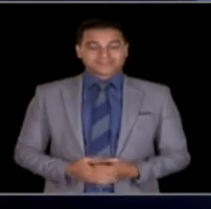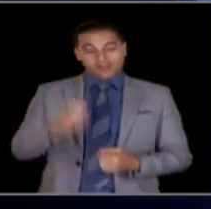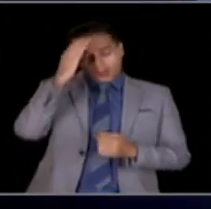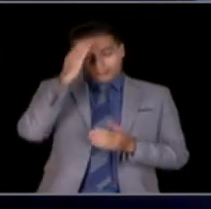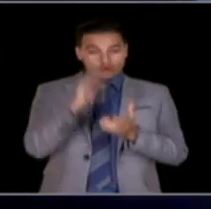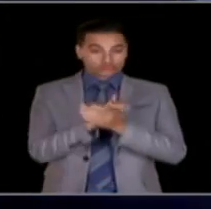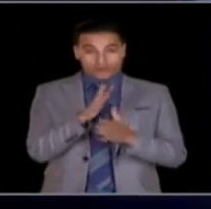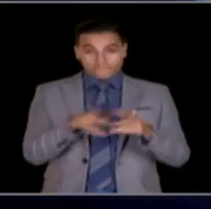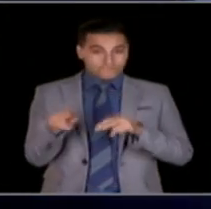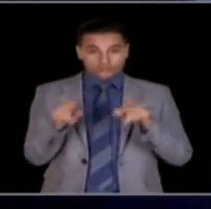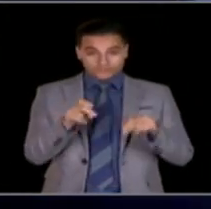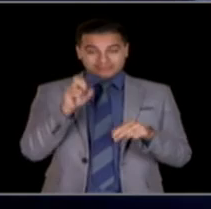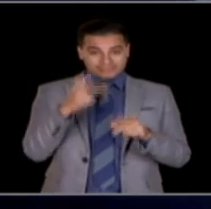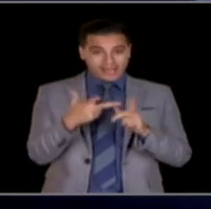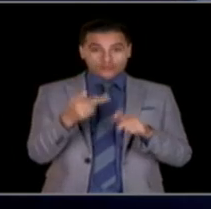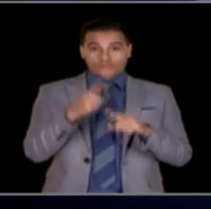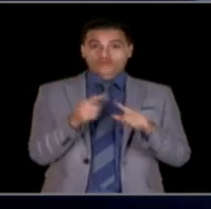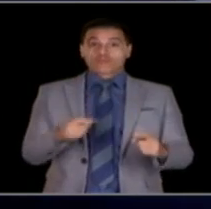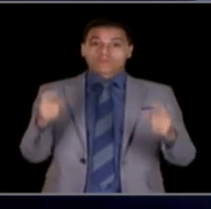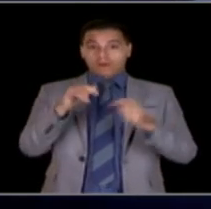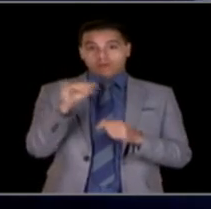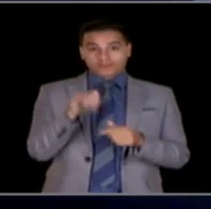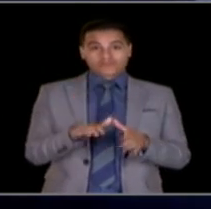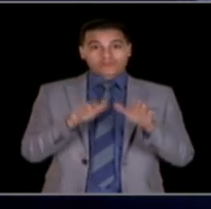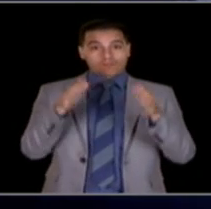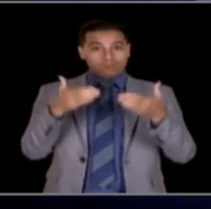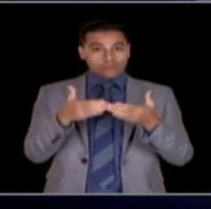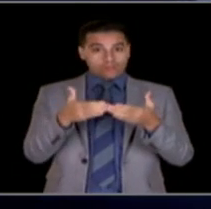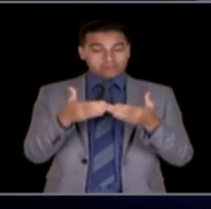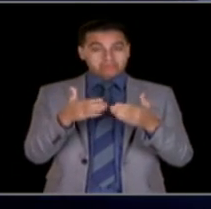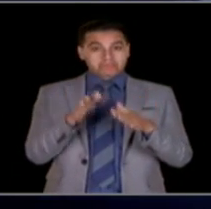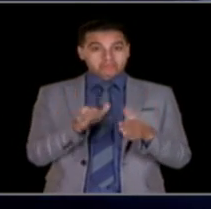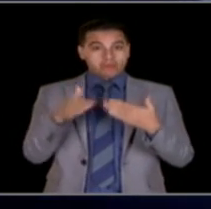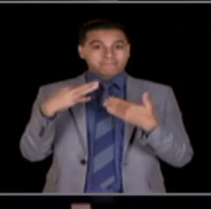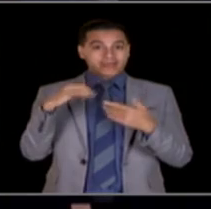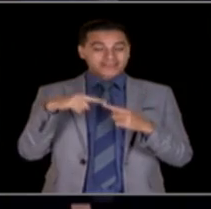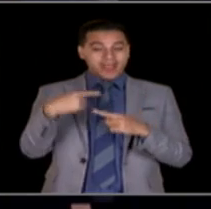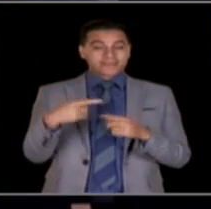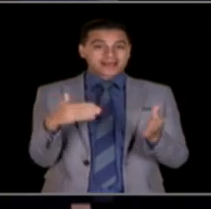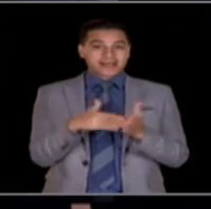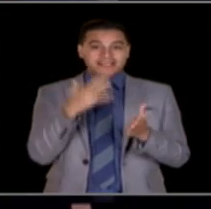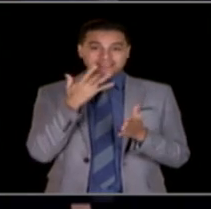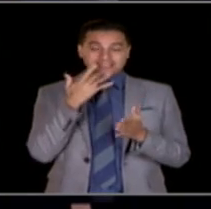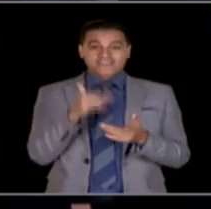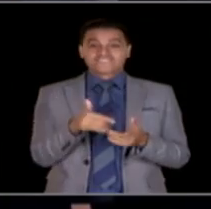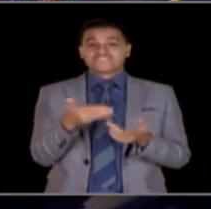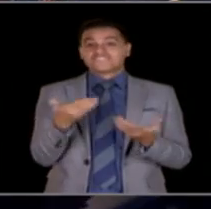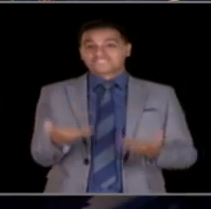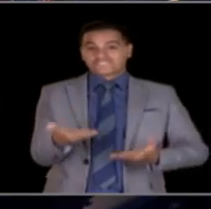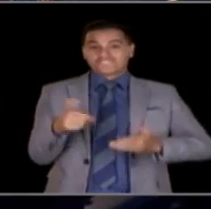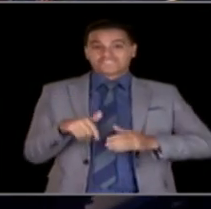هفكرك يا اصحاب الموسم الثالث ومباراه مهمه في المربع الذهبي، وهفكركم بالنتيجه. الوعد